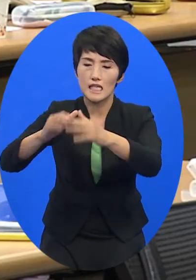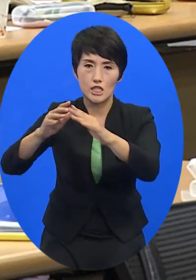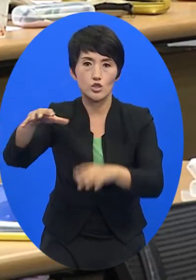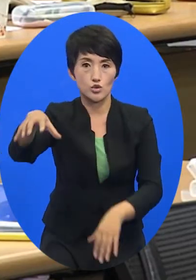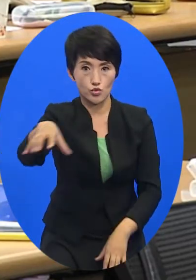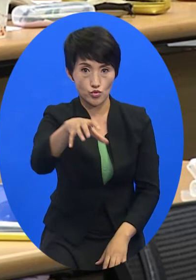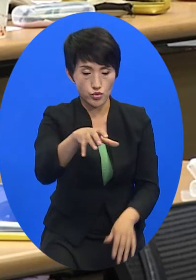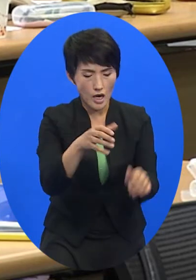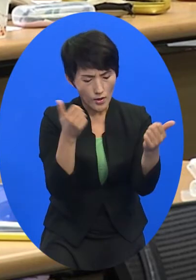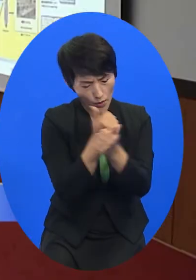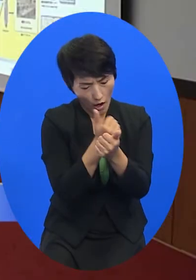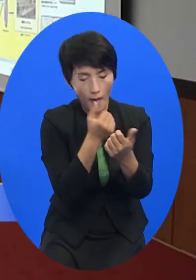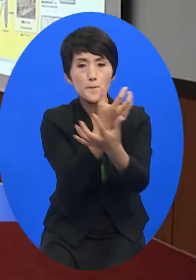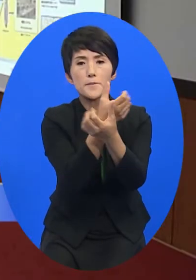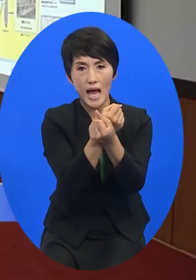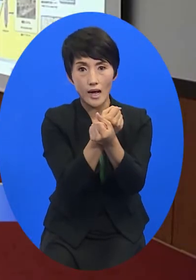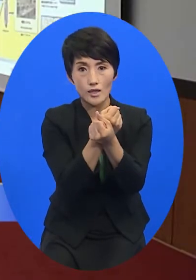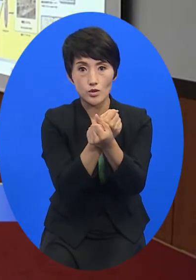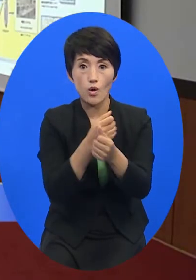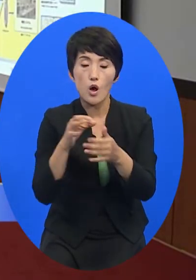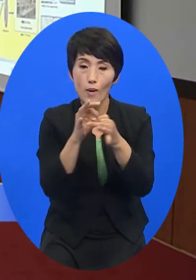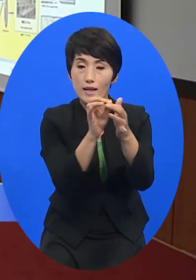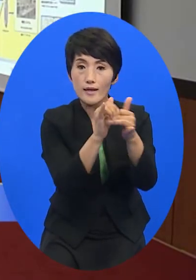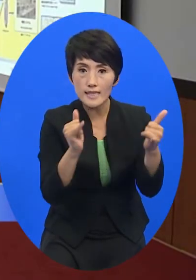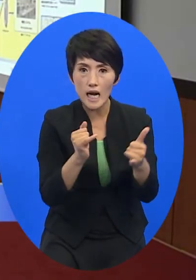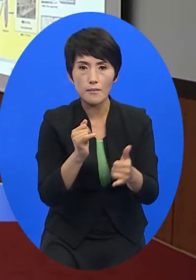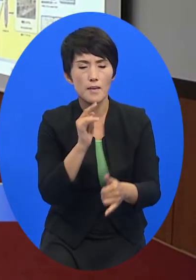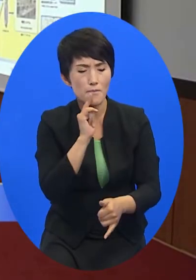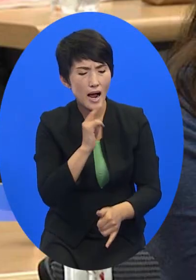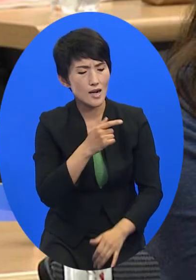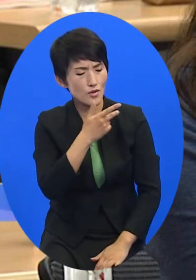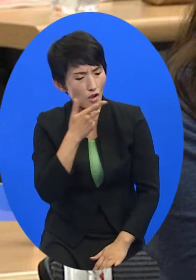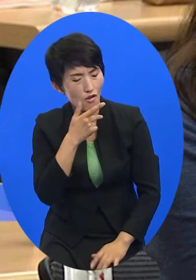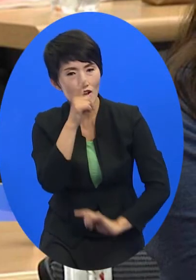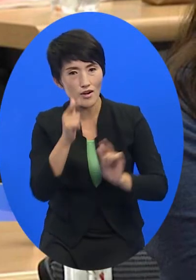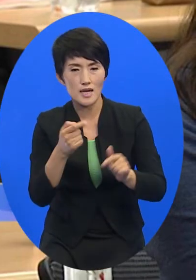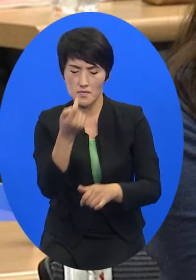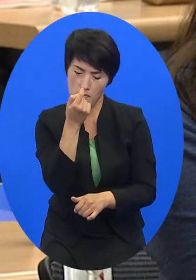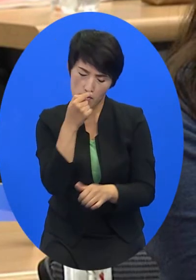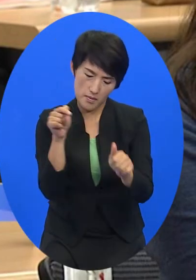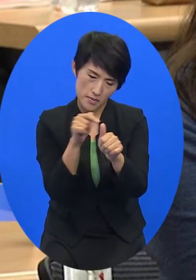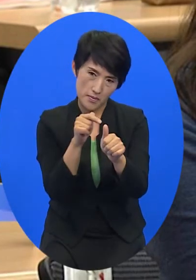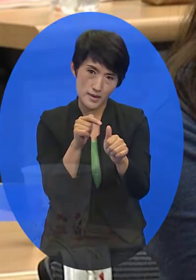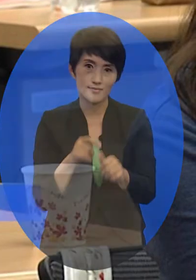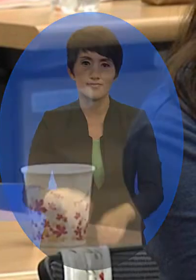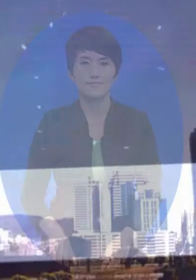국제 기구 근무자 소양과 어학 등 다양한 교육을 진행할 예정입니다.